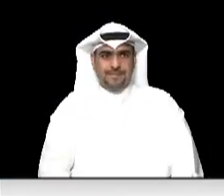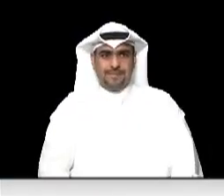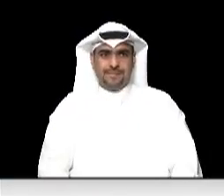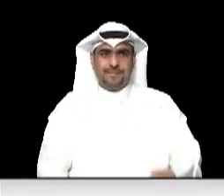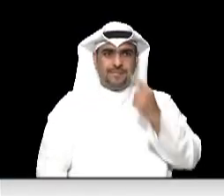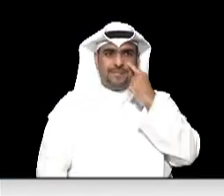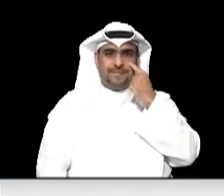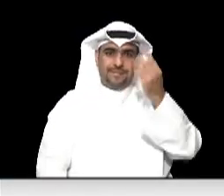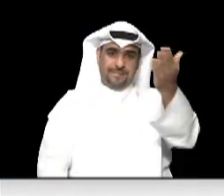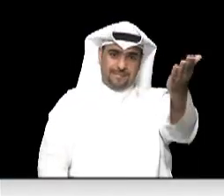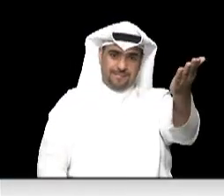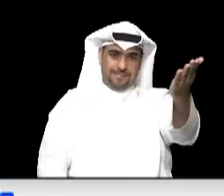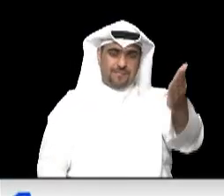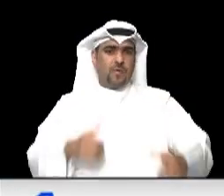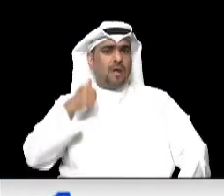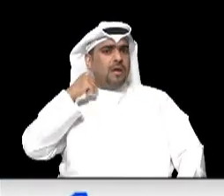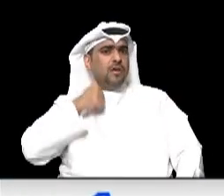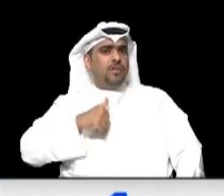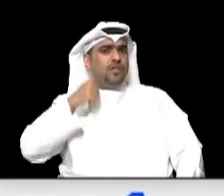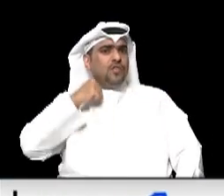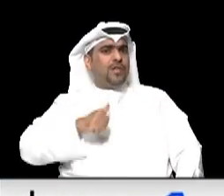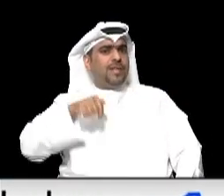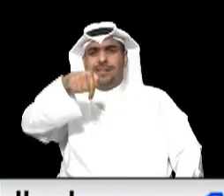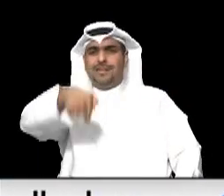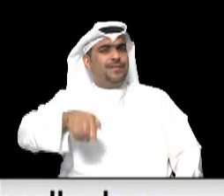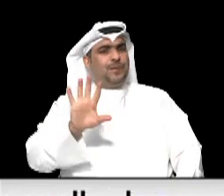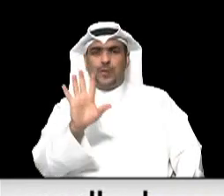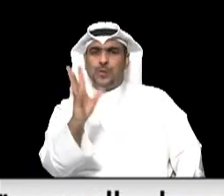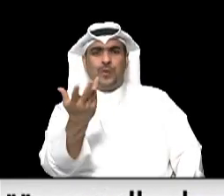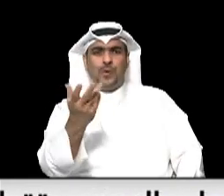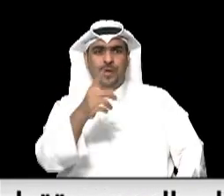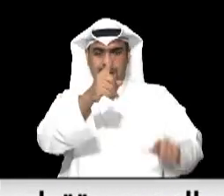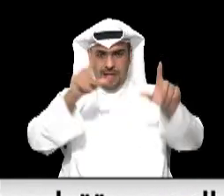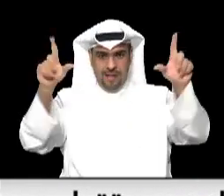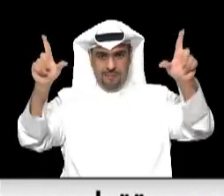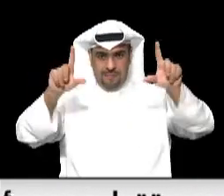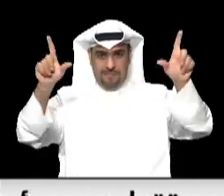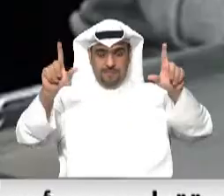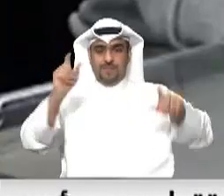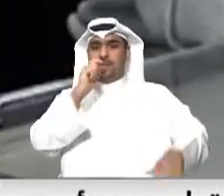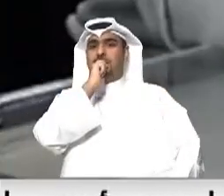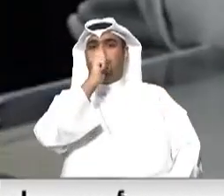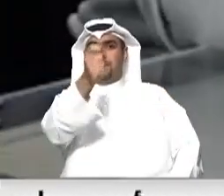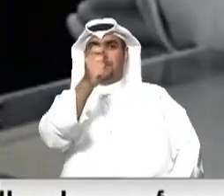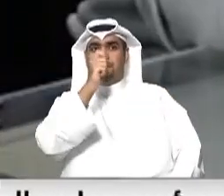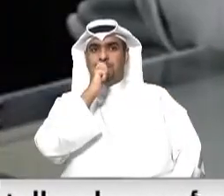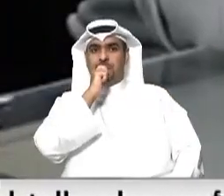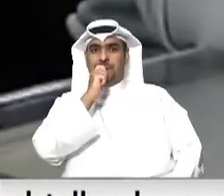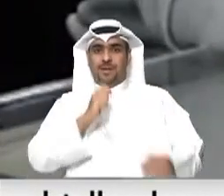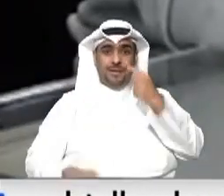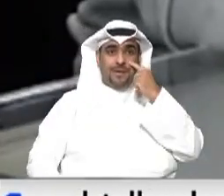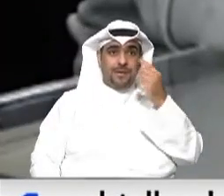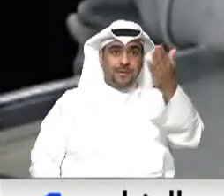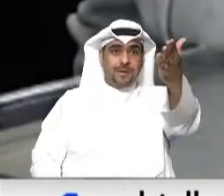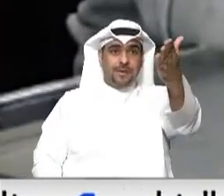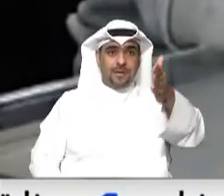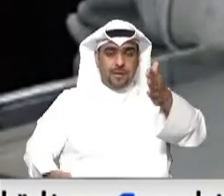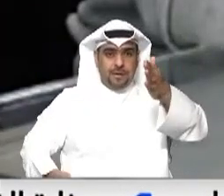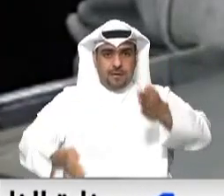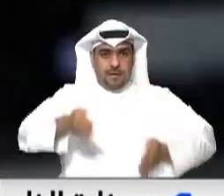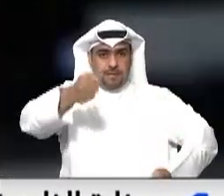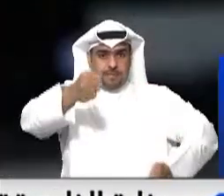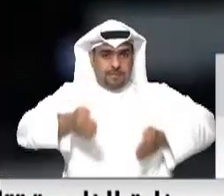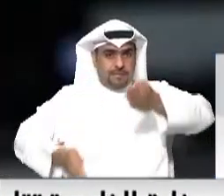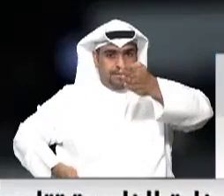تجذب تكنولوجيا الذكاء الاصطناعي مؤخرا اهتماما ليس فقط المختصين والعاملين في مجال المعلوماتيه